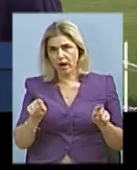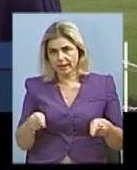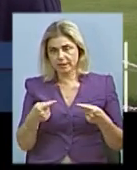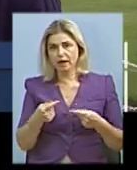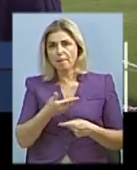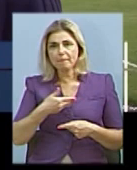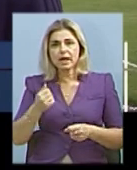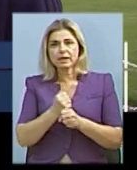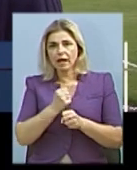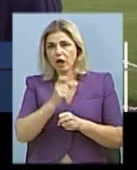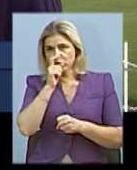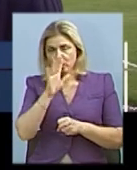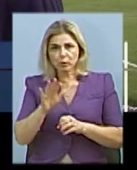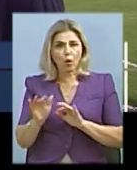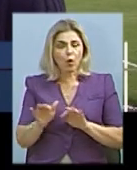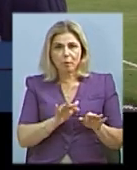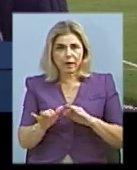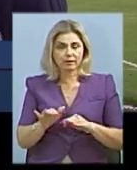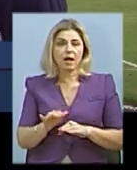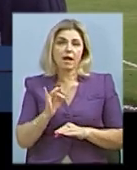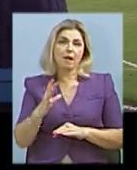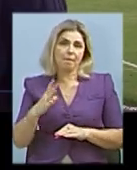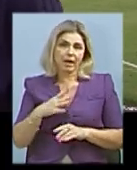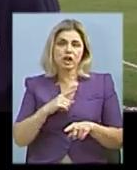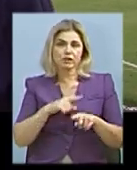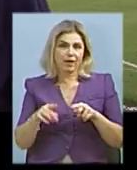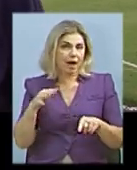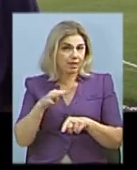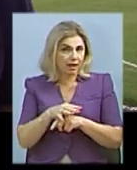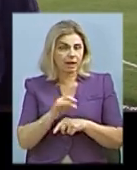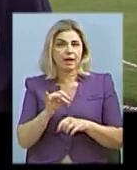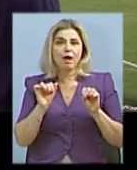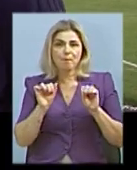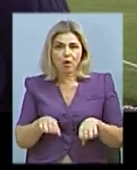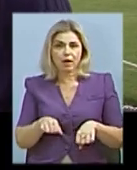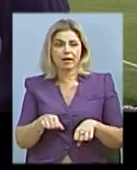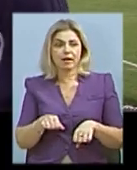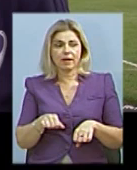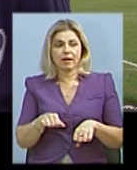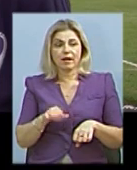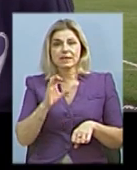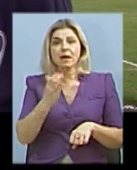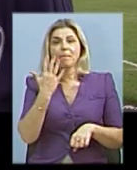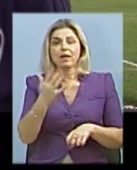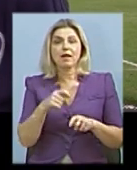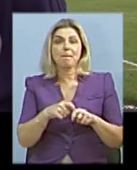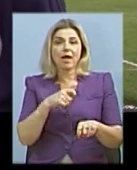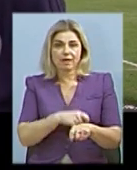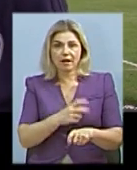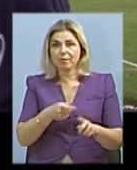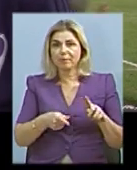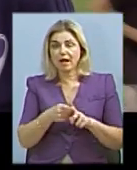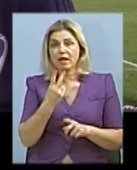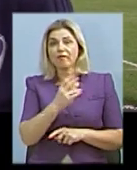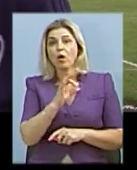створювали непогані комбінації, виходи з оборони, були швидкі атаки. І могли у роздягальню, з 5 метрів не забили м'яч, 2-0